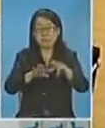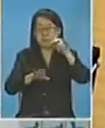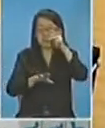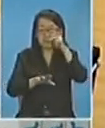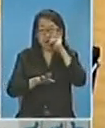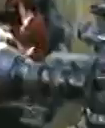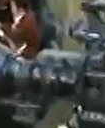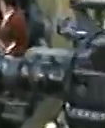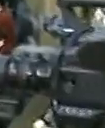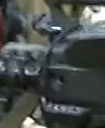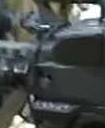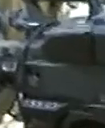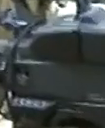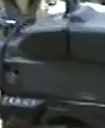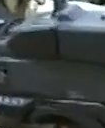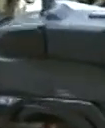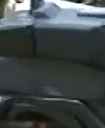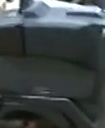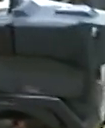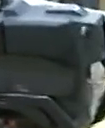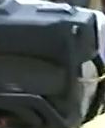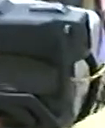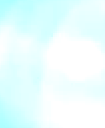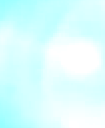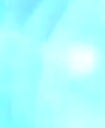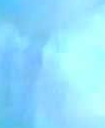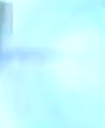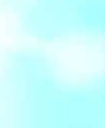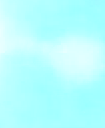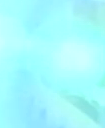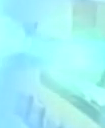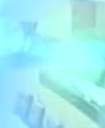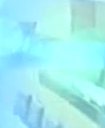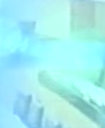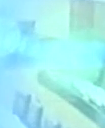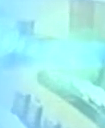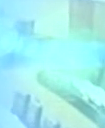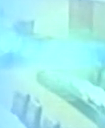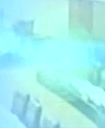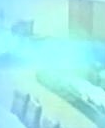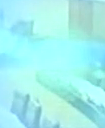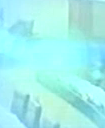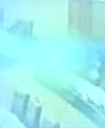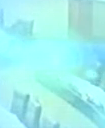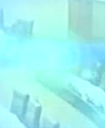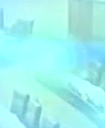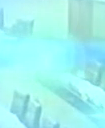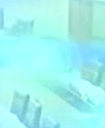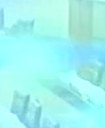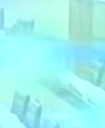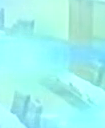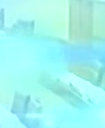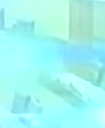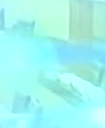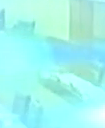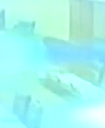ผู้แทนราษฎรทุกวันเสาร์ตั้งแต่ 13:00 น.เป็นต้นไปทางสถานีวิทยุโทรทัศน์รัฐสภาผ่านดาวเทียม